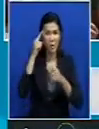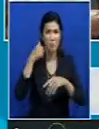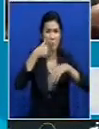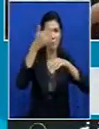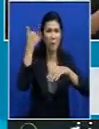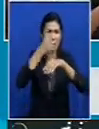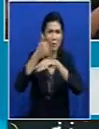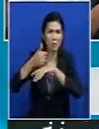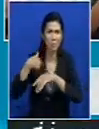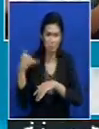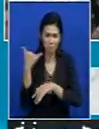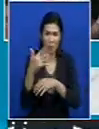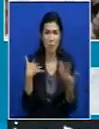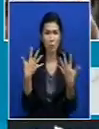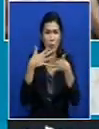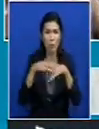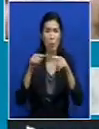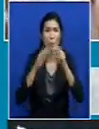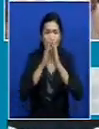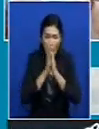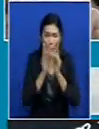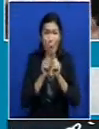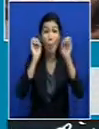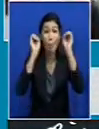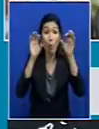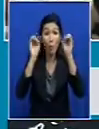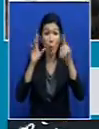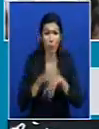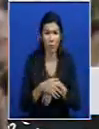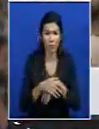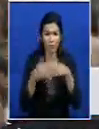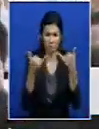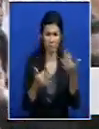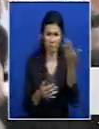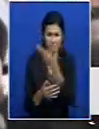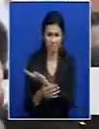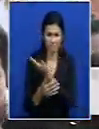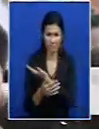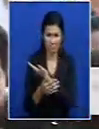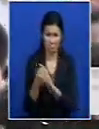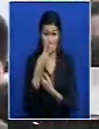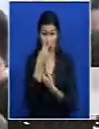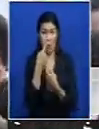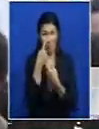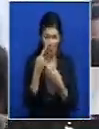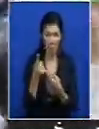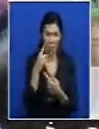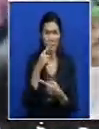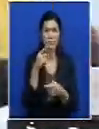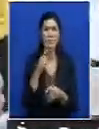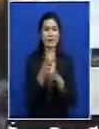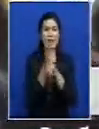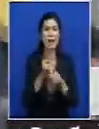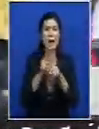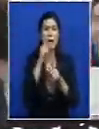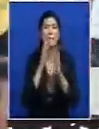ายรายละค่ะที่ไปร่วมงานพิธีไหว้ครูหลวงพ่อเปิ่นซึ่งบรรยากาศเนี่ยนะคะคึกคักมากเลยทีเดียวก็เป็นไปตามตำรับ